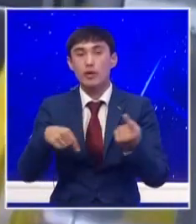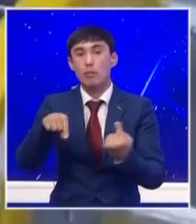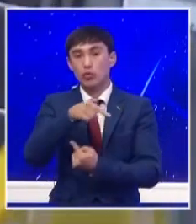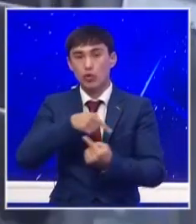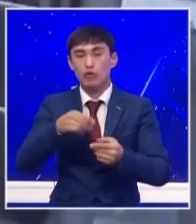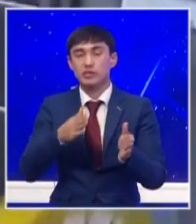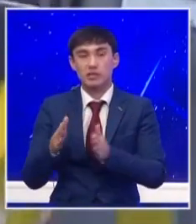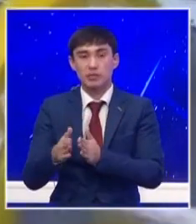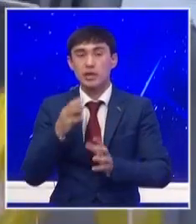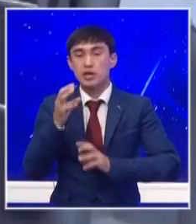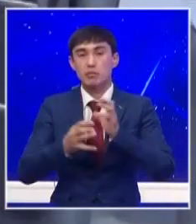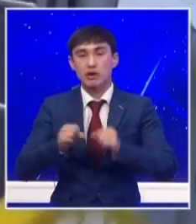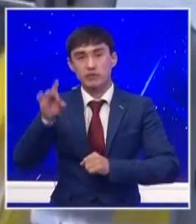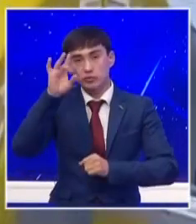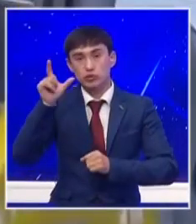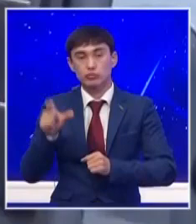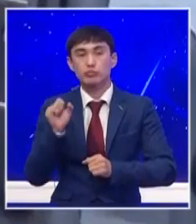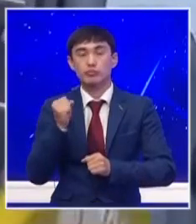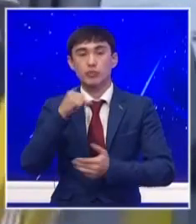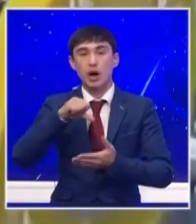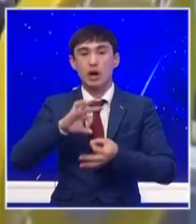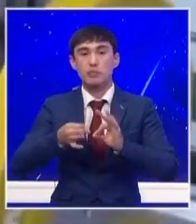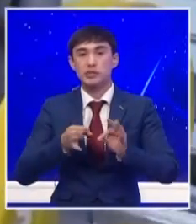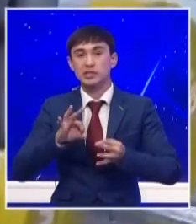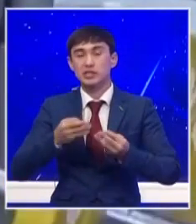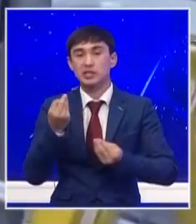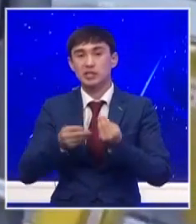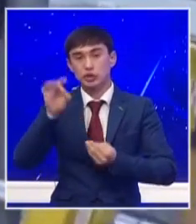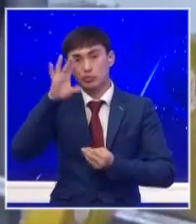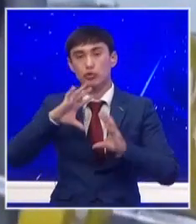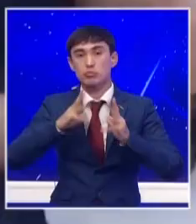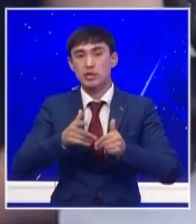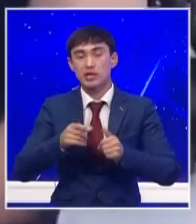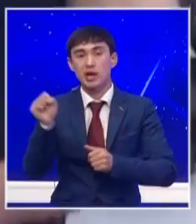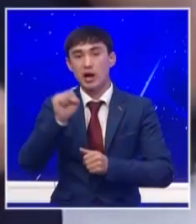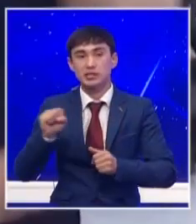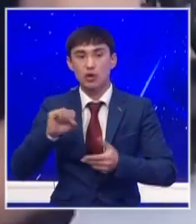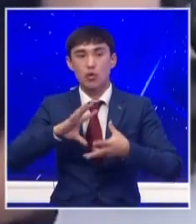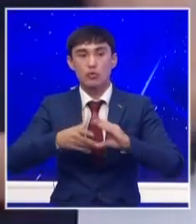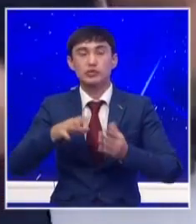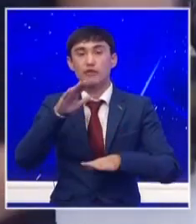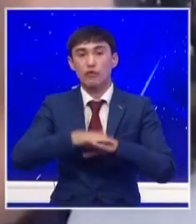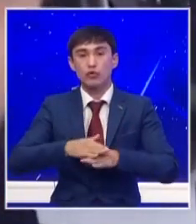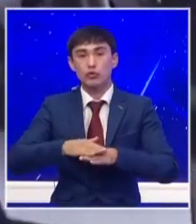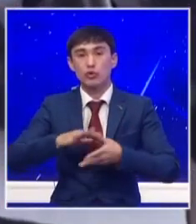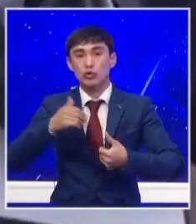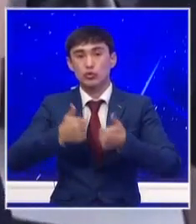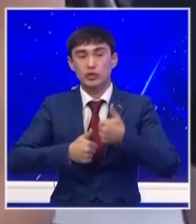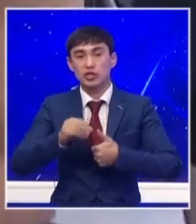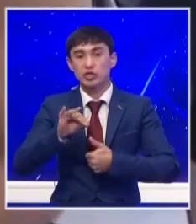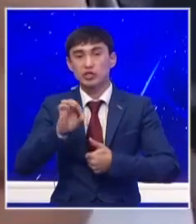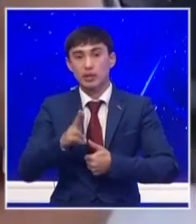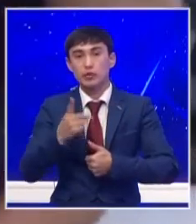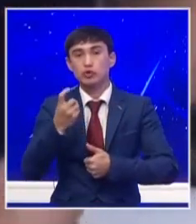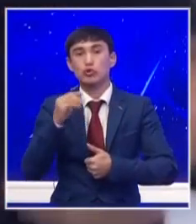системе из мировых звёзд дзюдо выступят призёры Олимпийских игр чемпионы мира и Азии общий призовой фонд турнира жену ка составляет